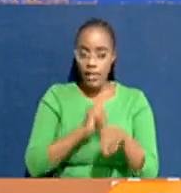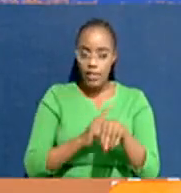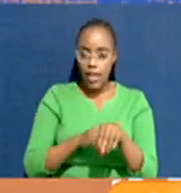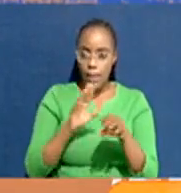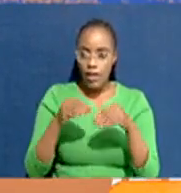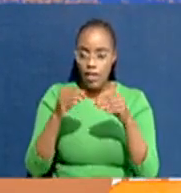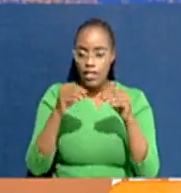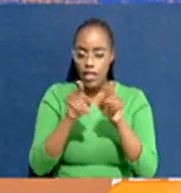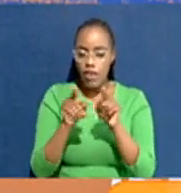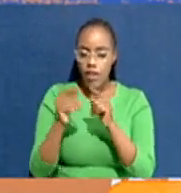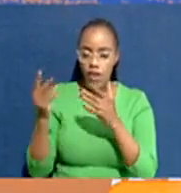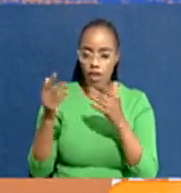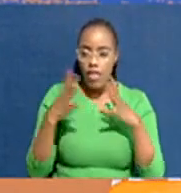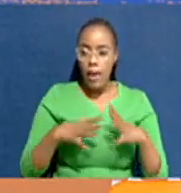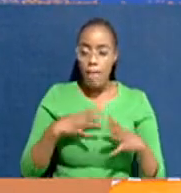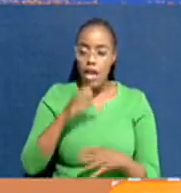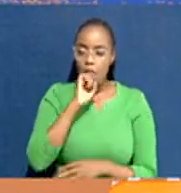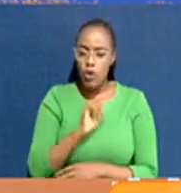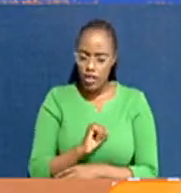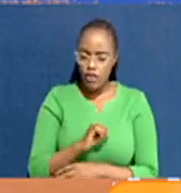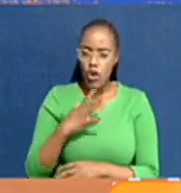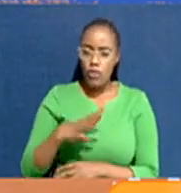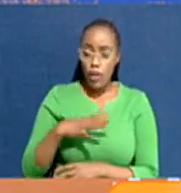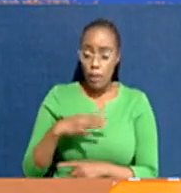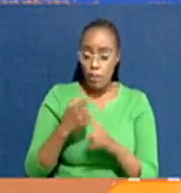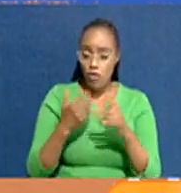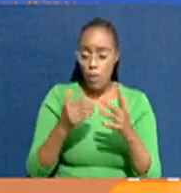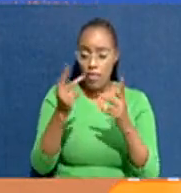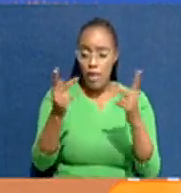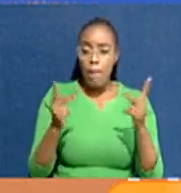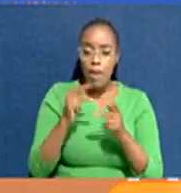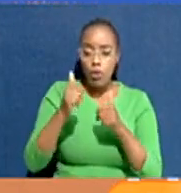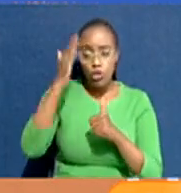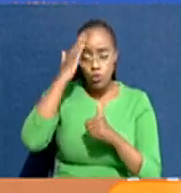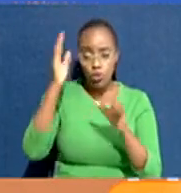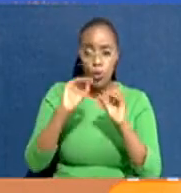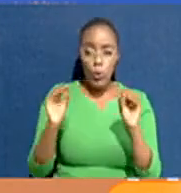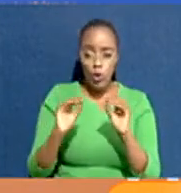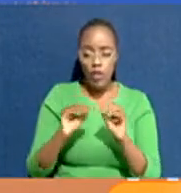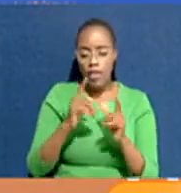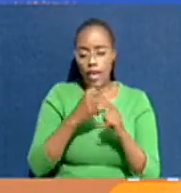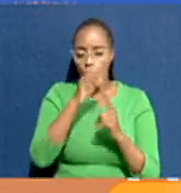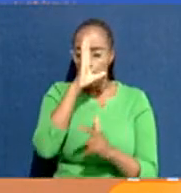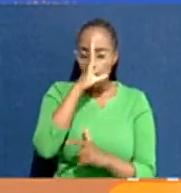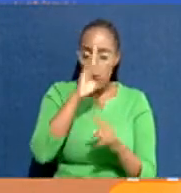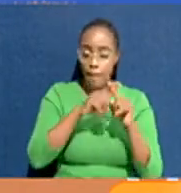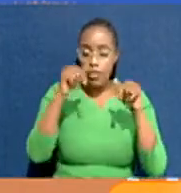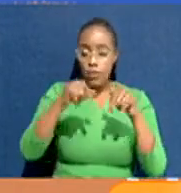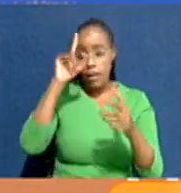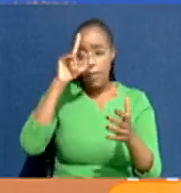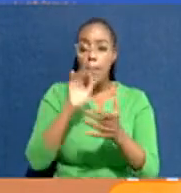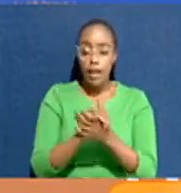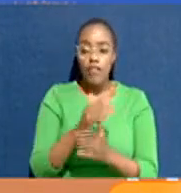guys bring some old people, I mean people from places that we don't know. So we doubt it. But today I